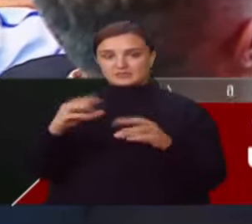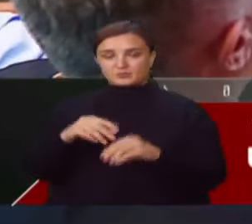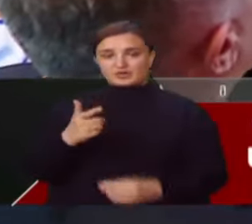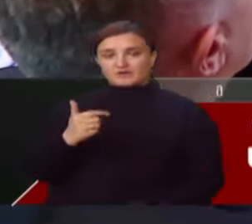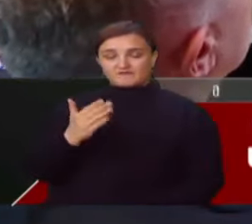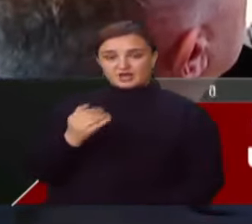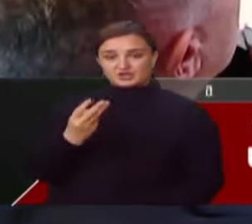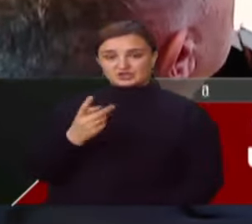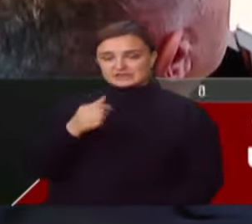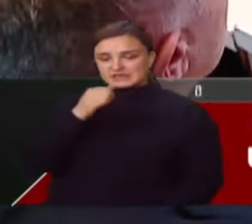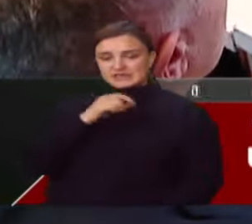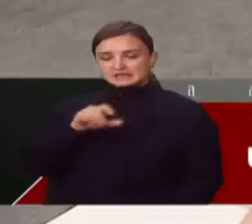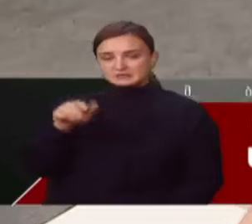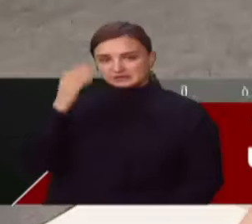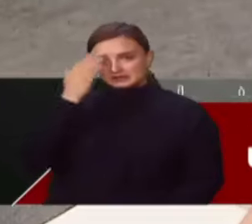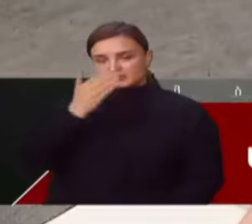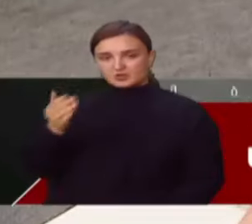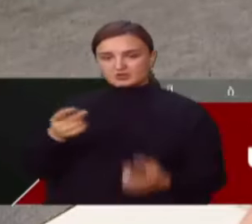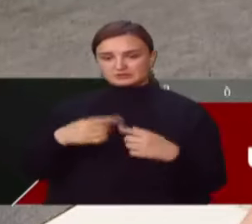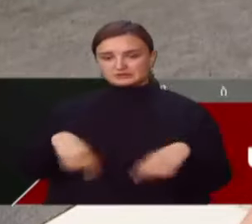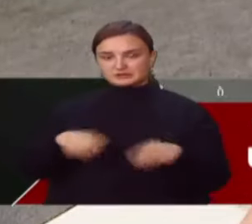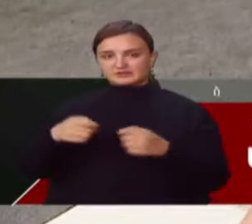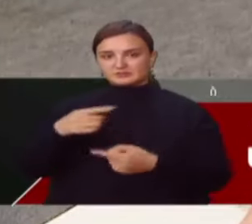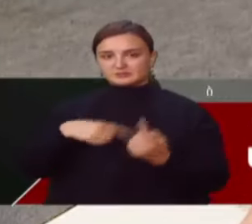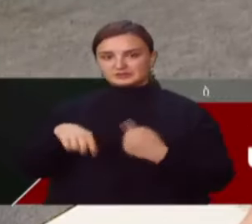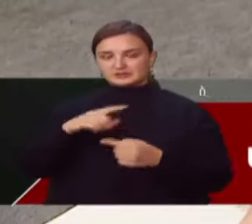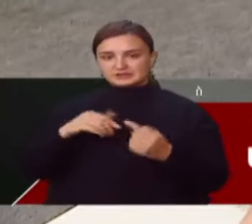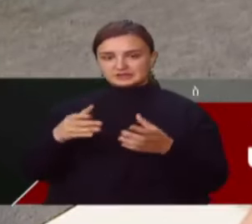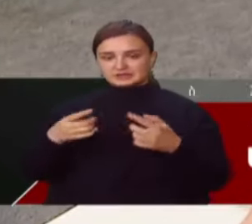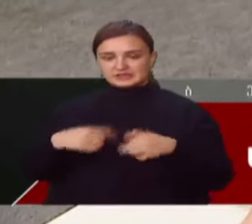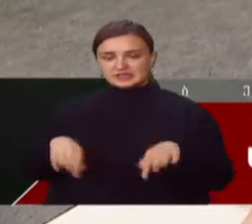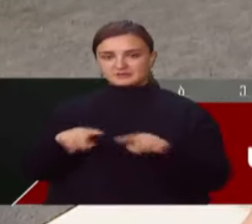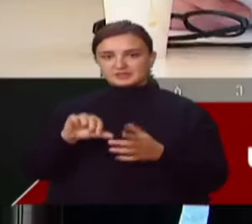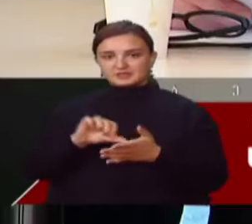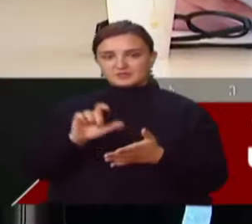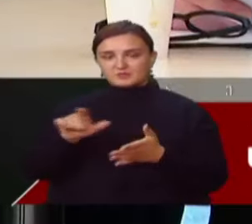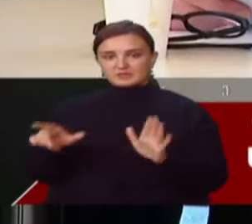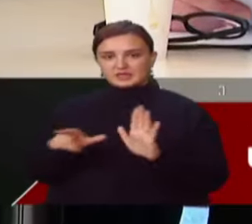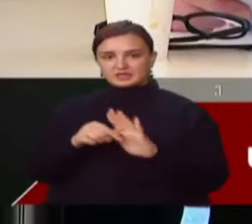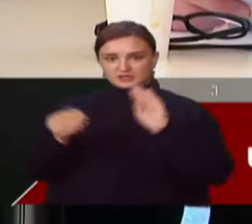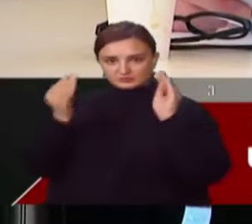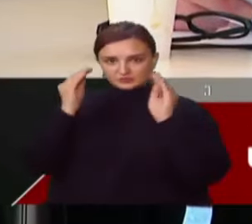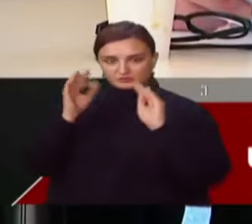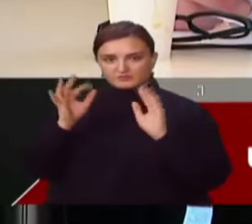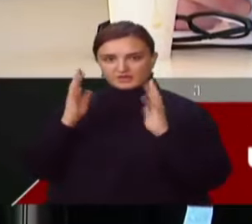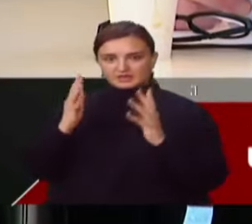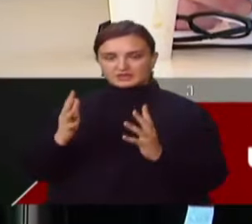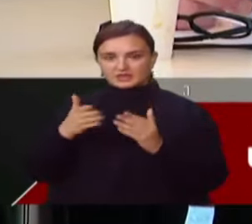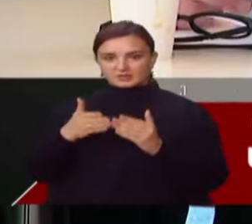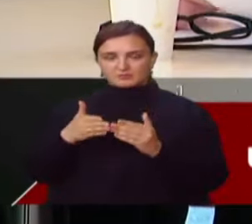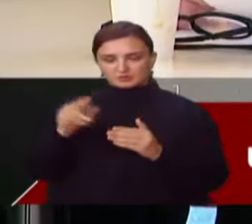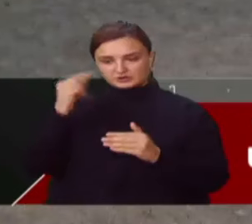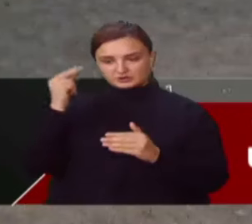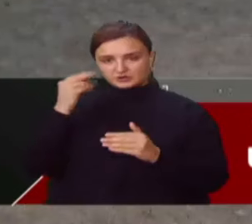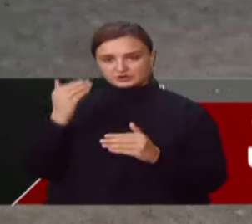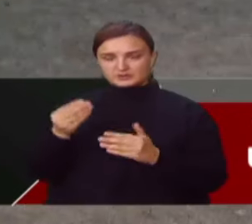გიორგი ვაშაძემ ექსპერტებთან სამოქალაქო საზოგადოების, ბიზნესისა და აკადემიური წრეების წარმომადგენლებთან ერთად იმსჯელეს ანაკლიის პორტში ჩინური